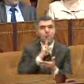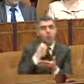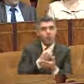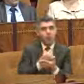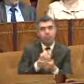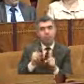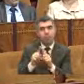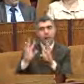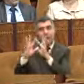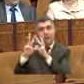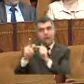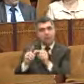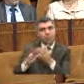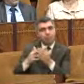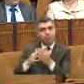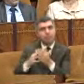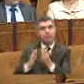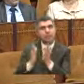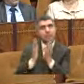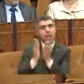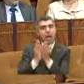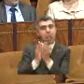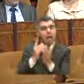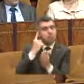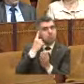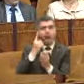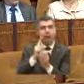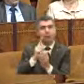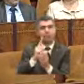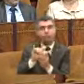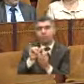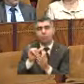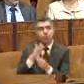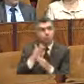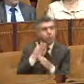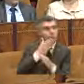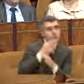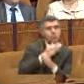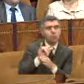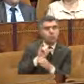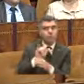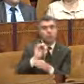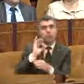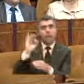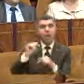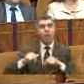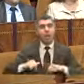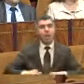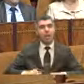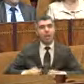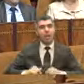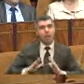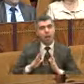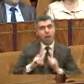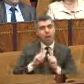الاحصائيات. بعد الطلبه تيكونوا تالفين ما عارفينش غيعملوا، على الاقل تكون واحد الخاليه في وزاره التعليم اللي